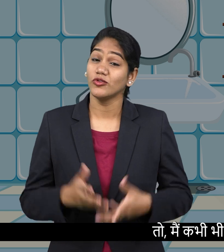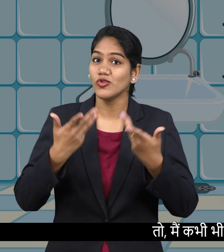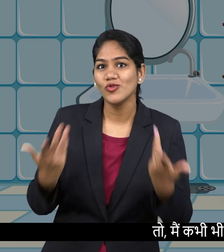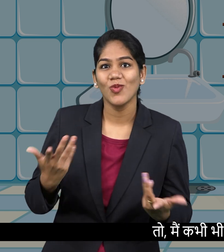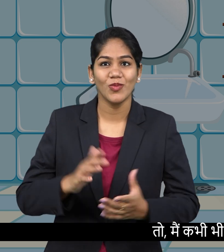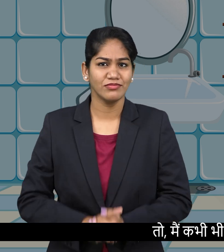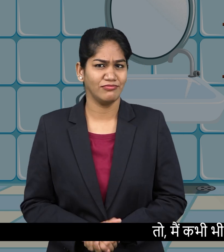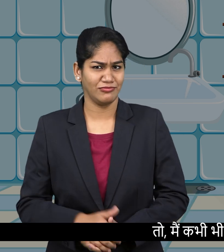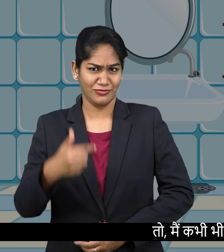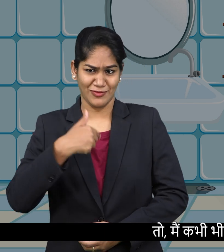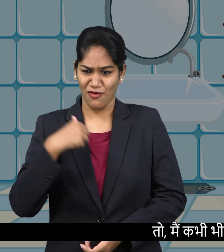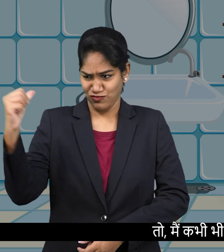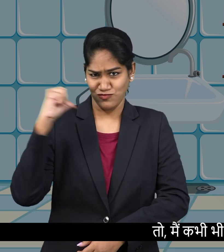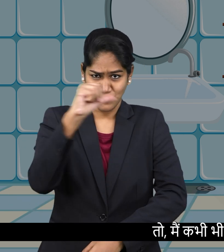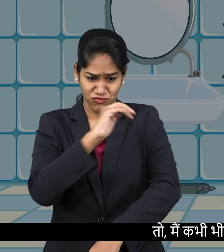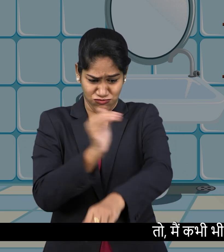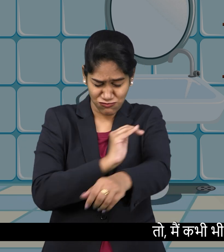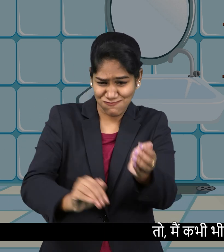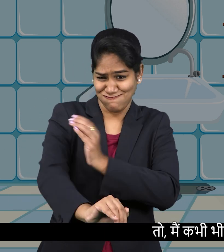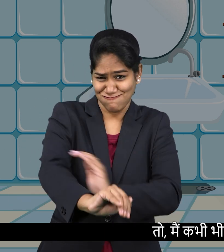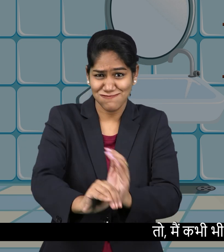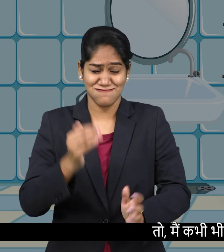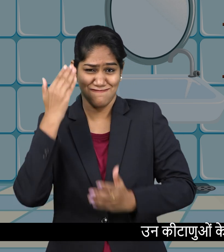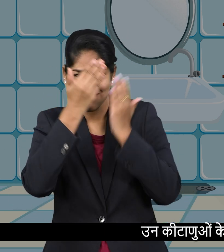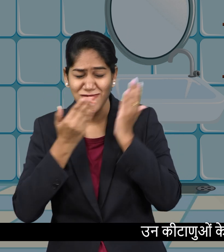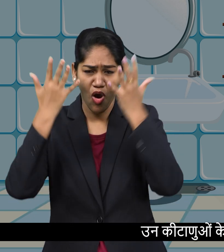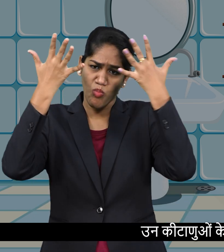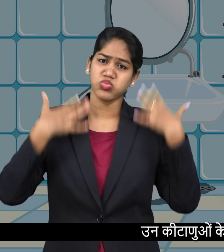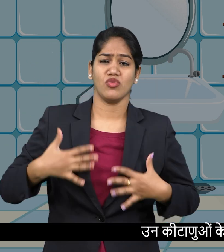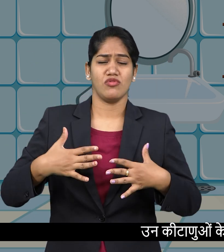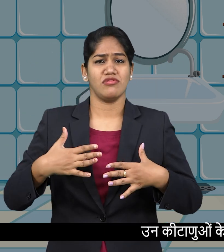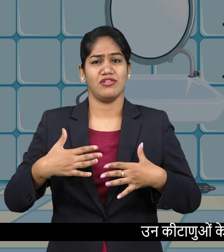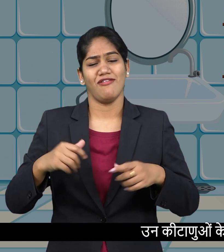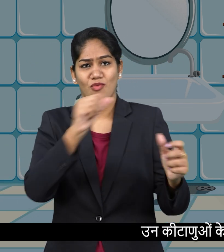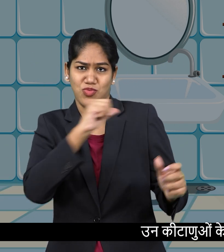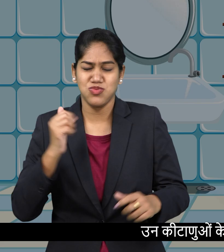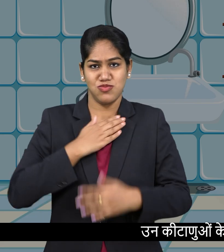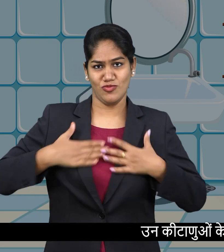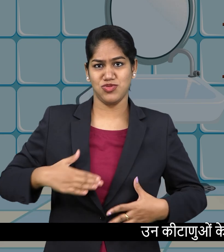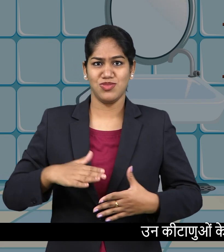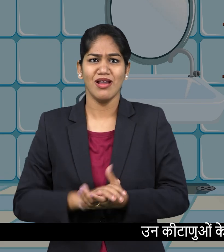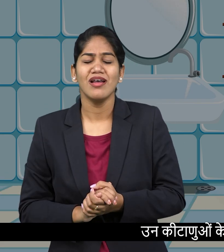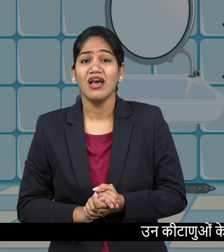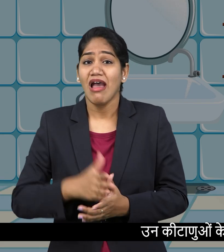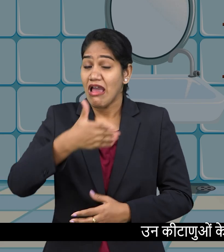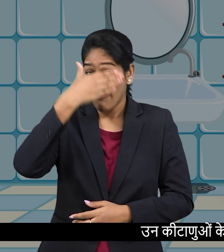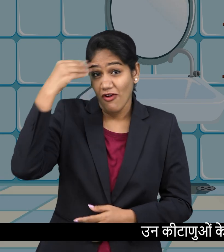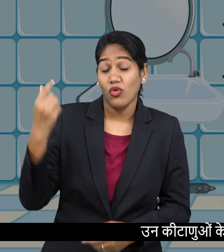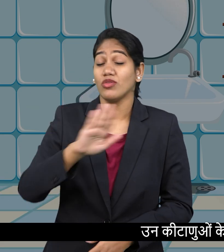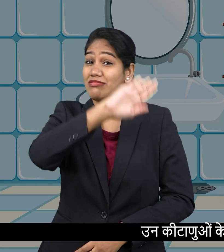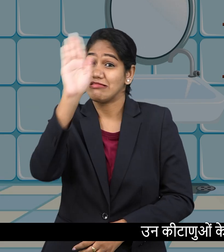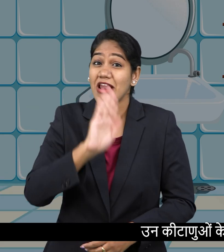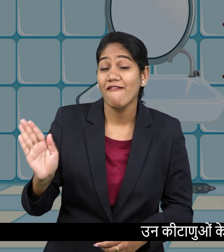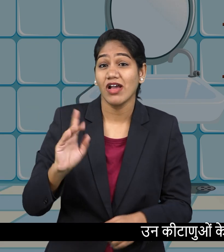तो मैं कभी भी हर हिस्से को धोना नहीं भूलता। उन कीटाणुओं के लिए कोई छिपने की जगह नहीं।